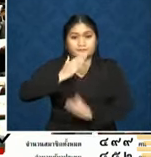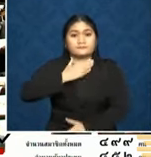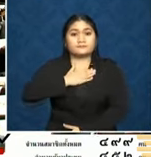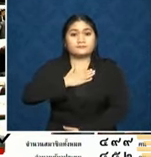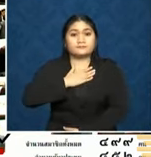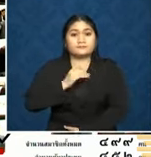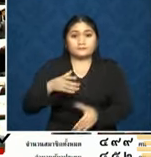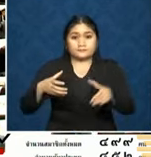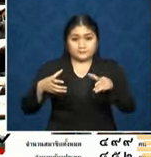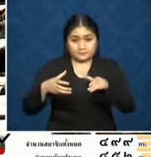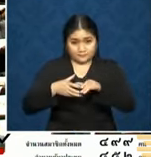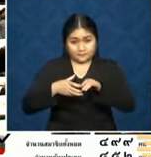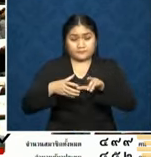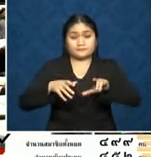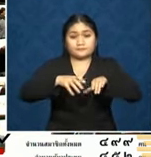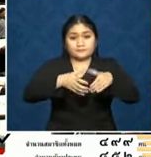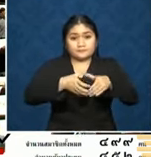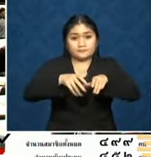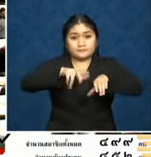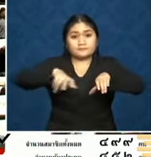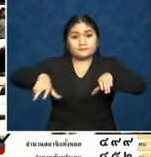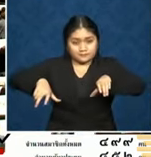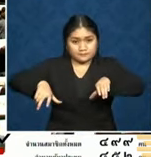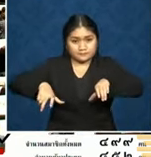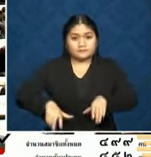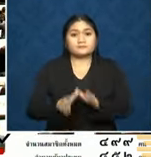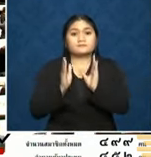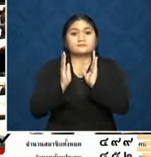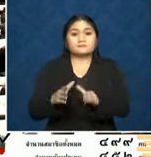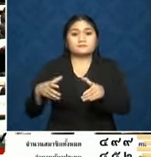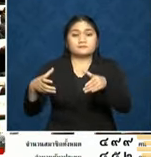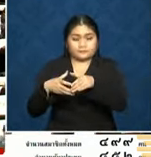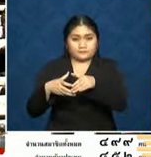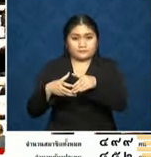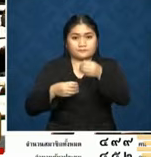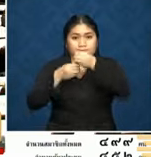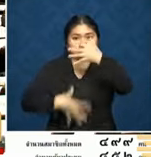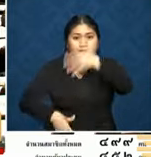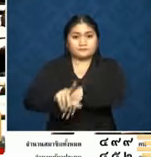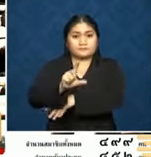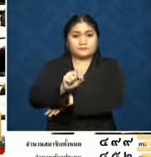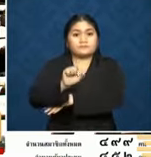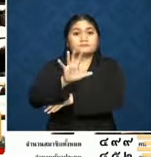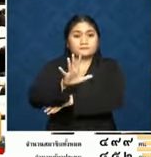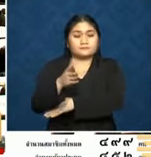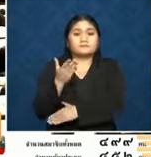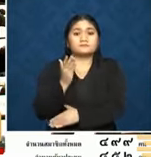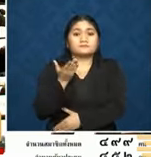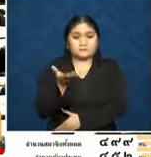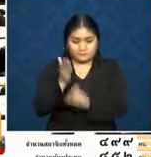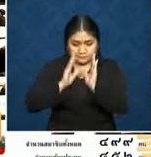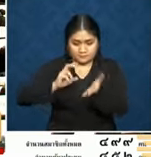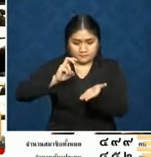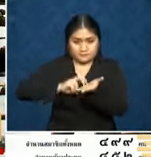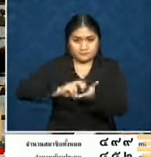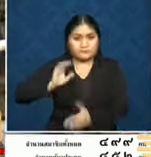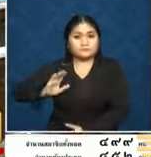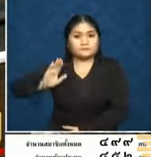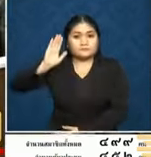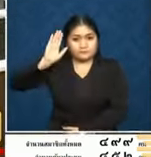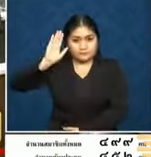ผู้แทนราษฎรจังหวัดเลยพรรคเพื่อไทยขอเสนอจำนวนกรรมการ25ท่านครับขอผู้รับรองด้วยครับ